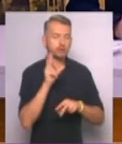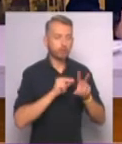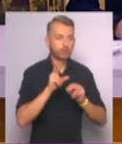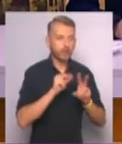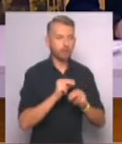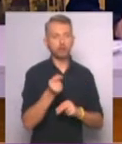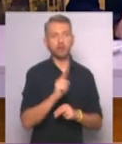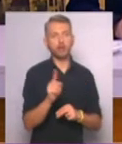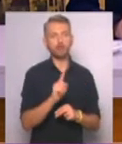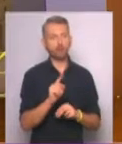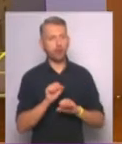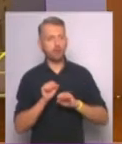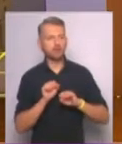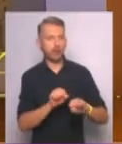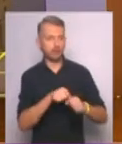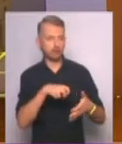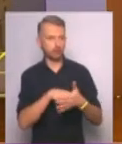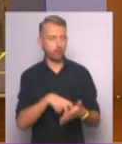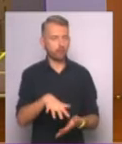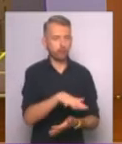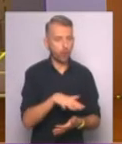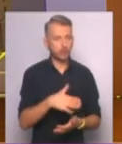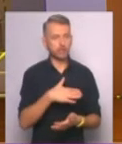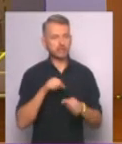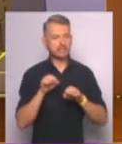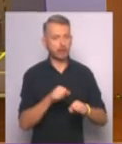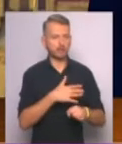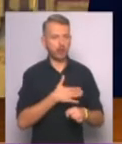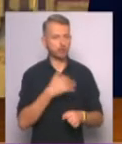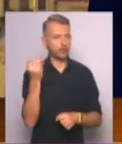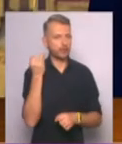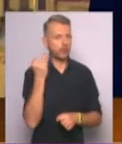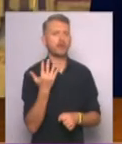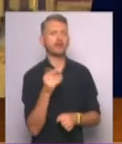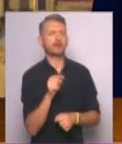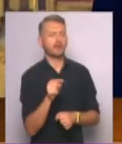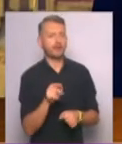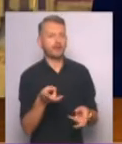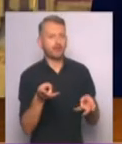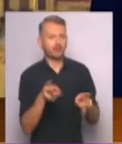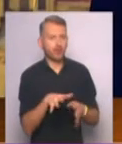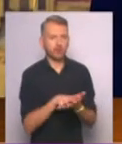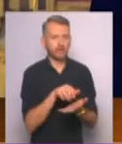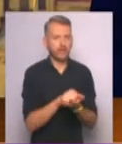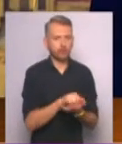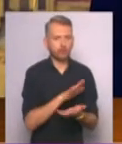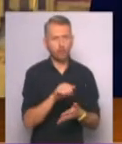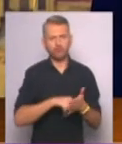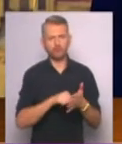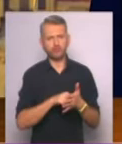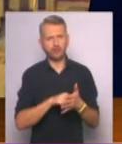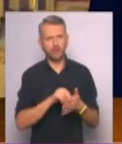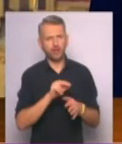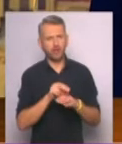що захист Поштової площі, захист нашої історії, скільки там її залишилось незруйнованою через всі війни,